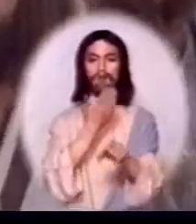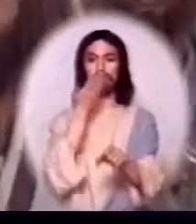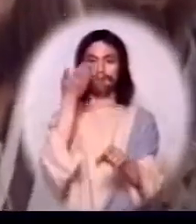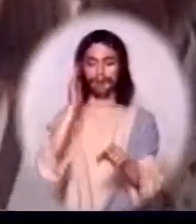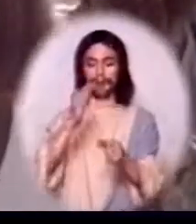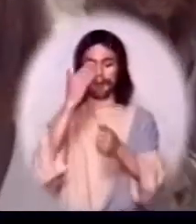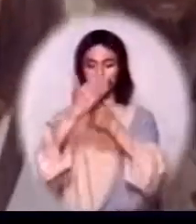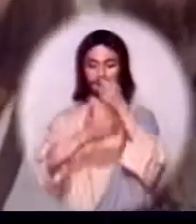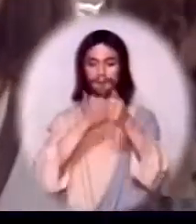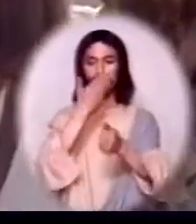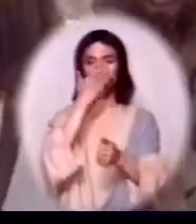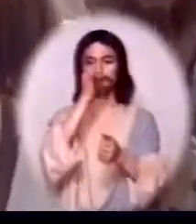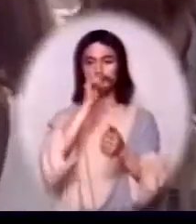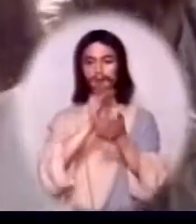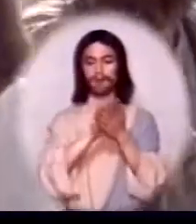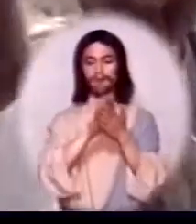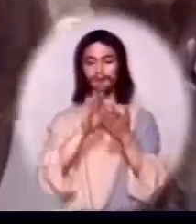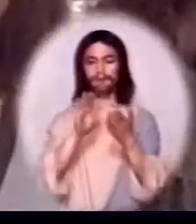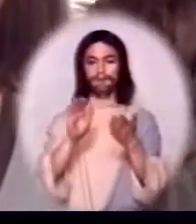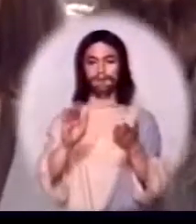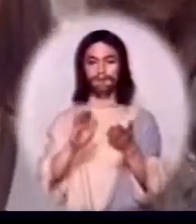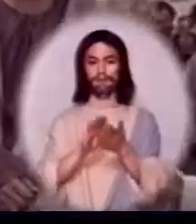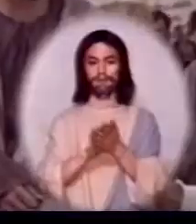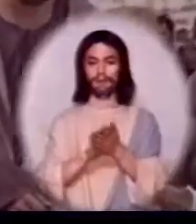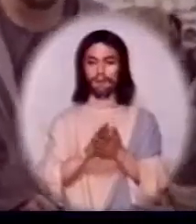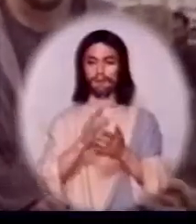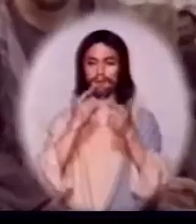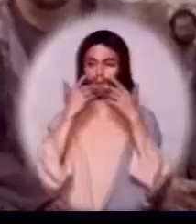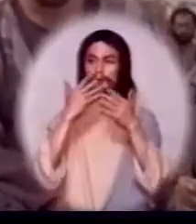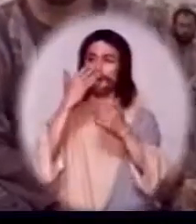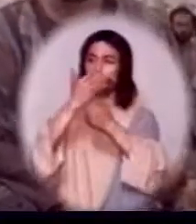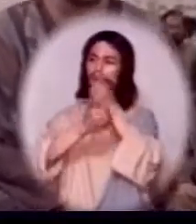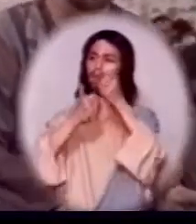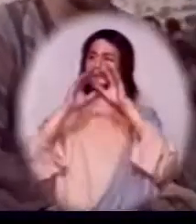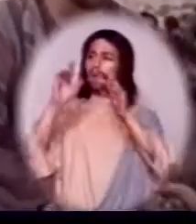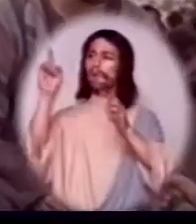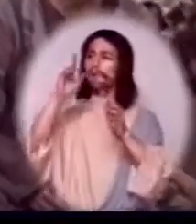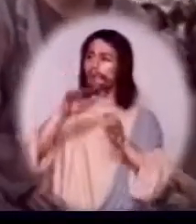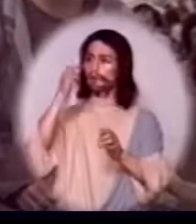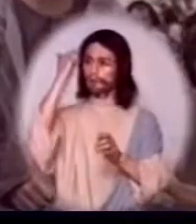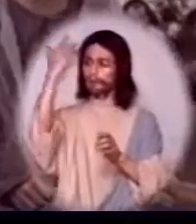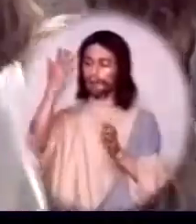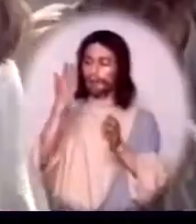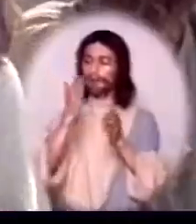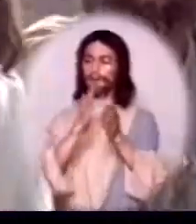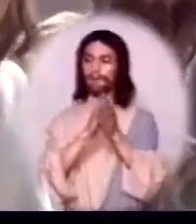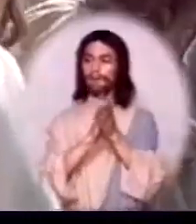사람은 할 수 없으되 하나님께서는 하실 수 있느니라. 정확히 하나님 나라가 어디 있습니까?